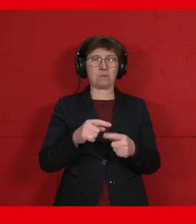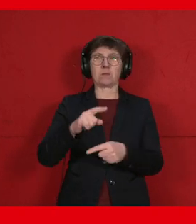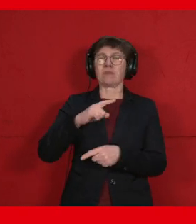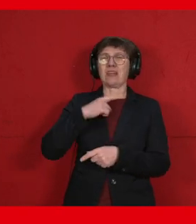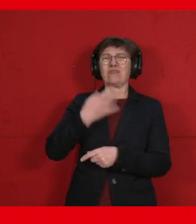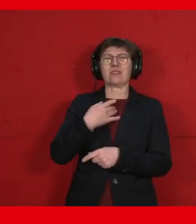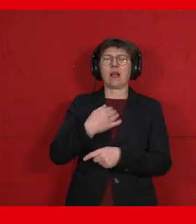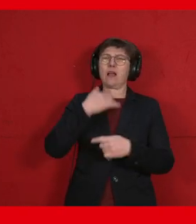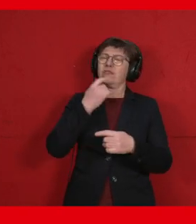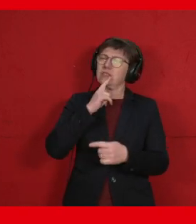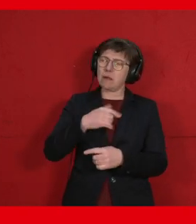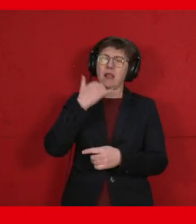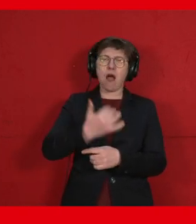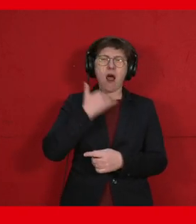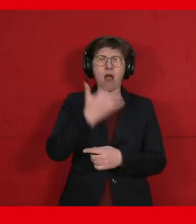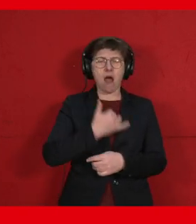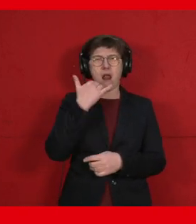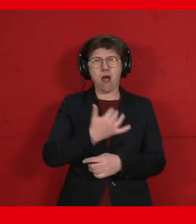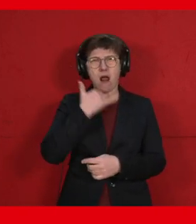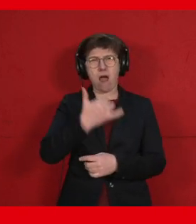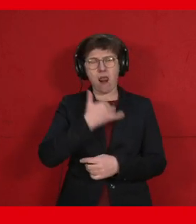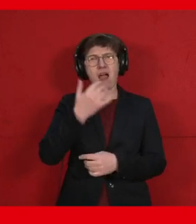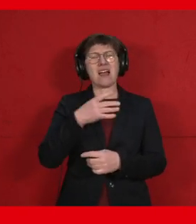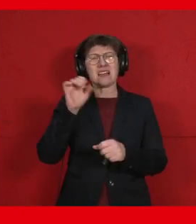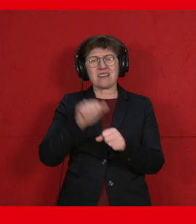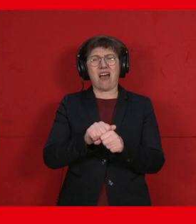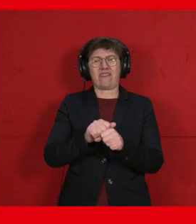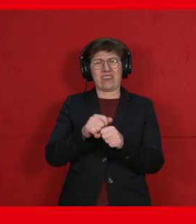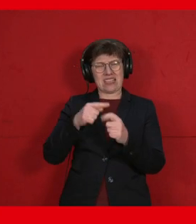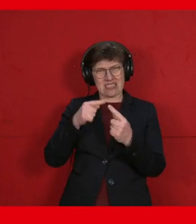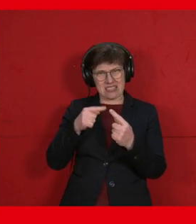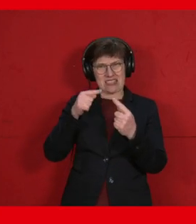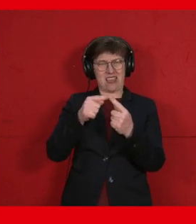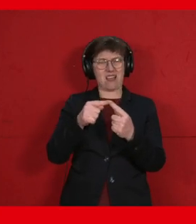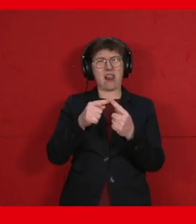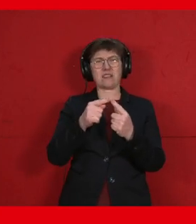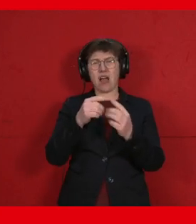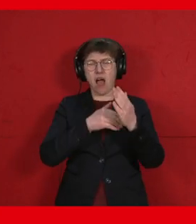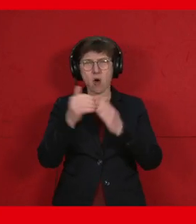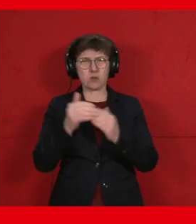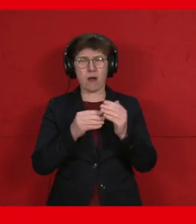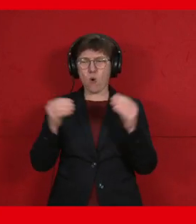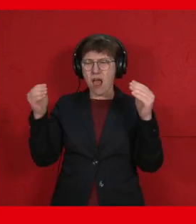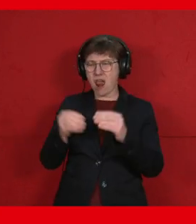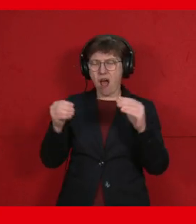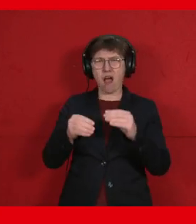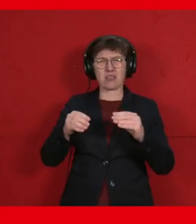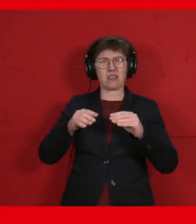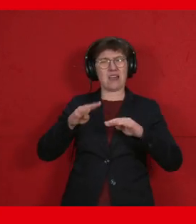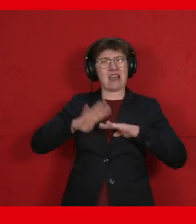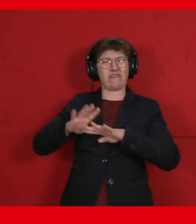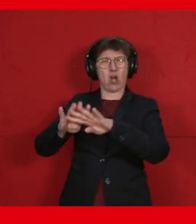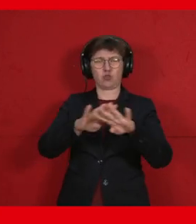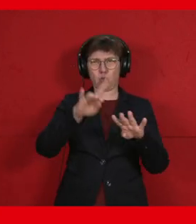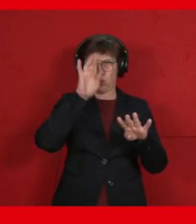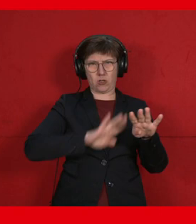habe mir den Mund fusselig geredet, dass wir irgendein halbwegs ehrgeiziges Ziel, was den Ausbau der Ladeinfrastruktur in Deutschland